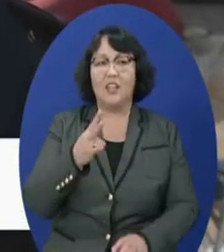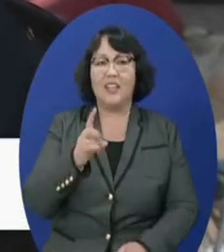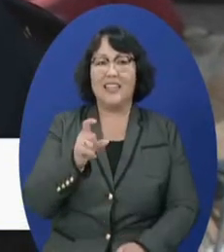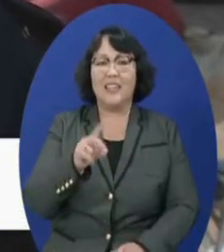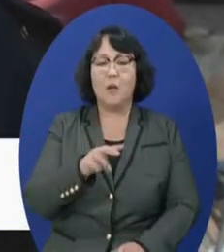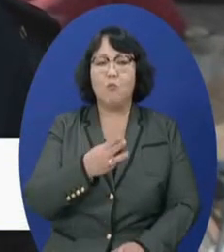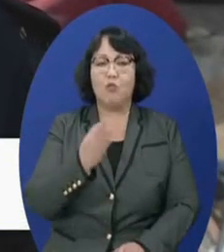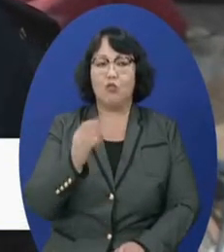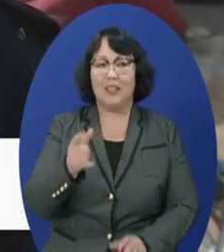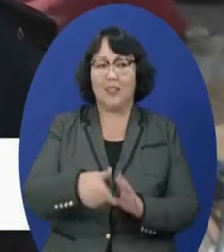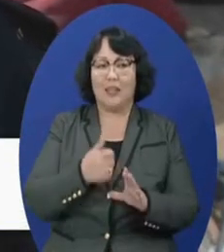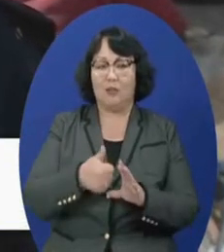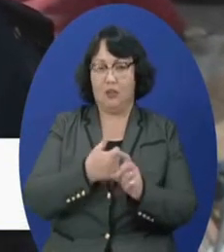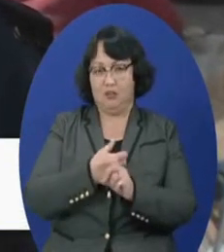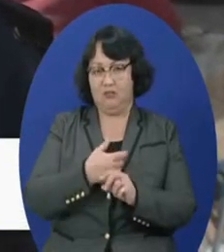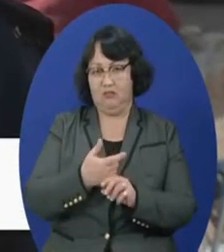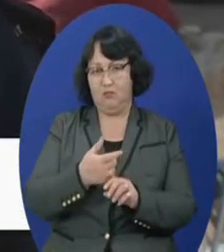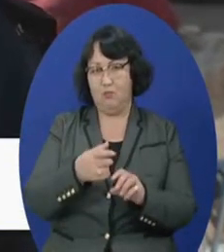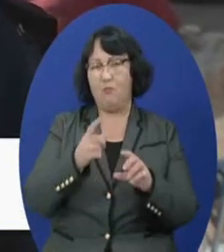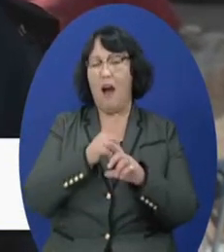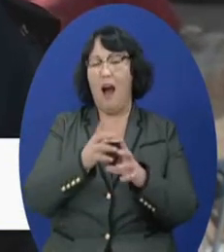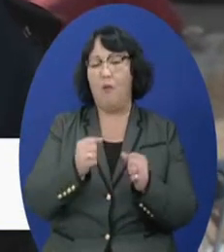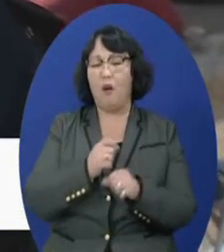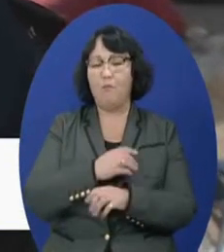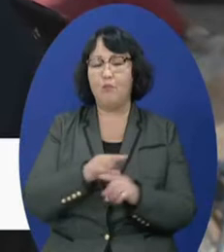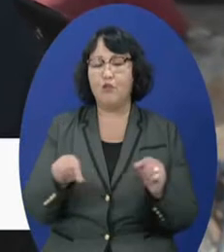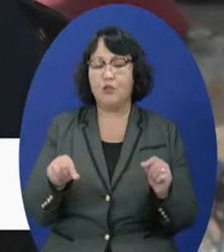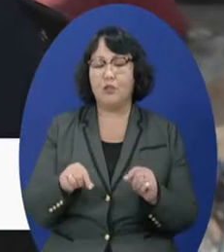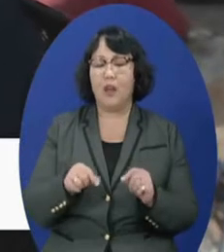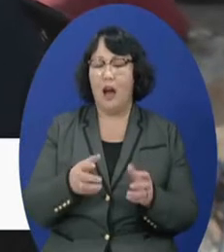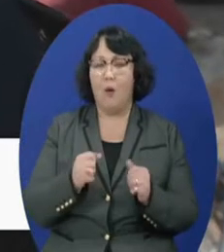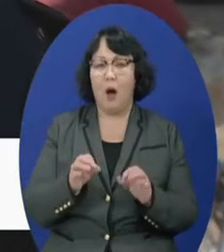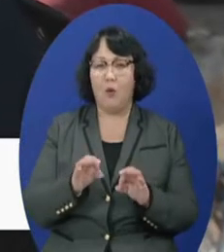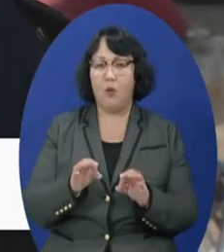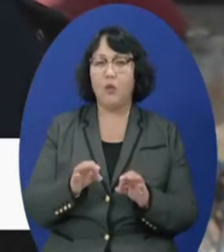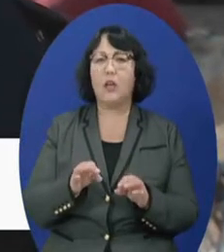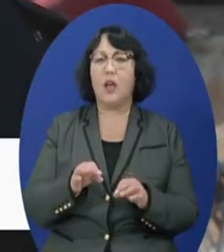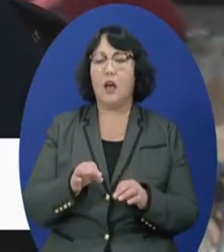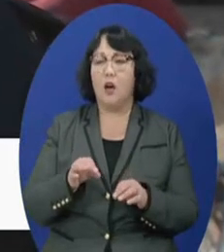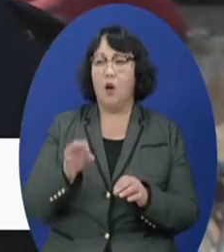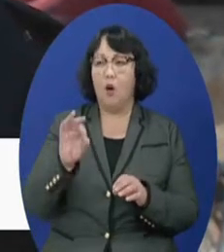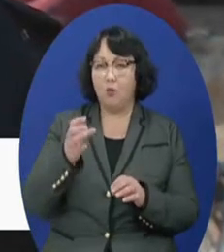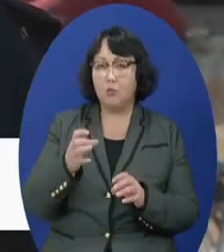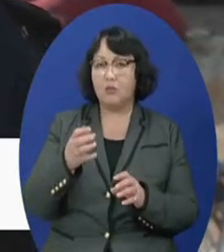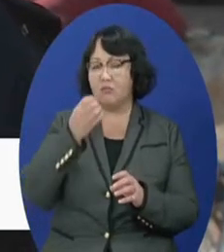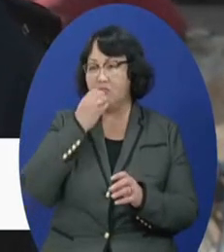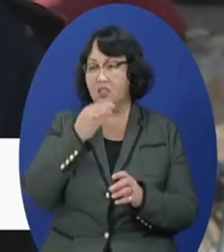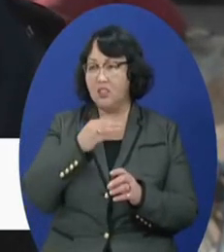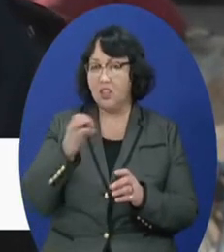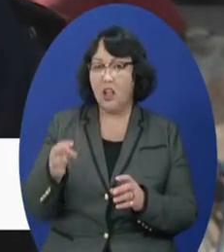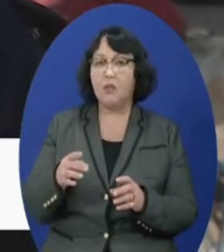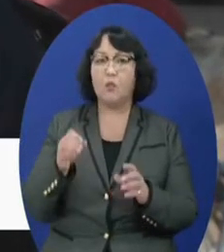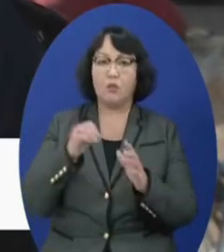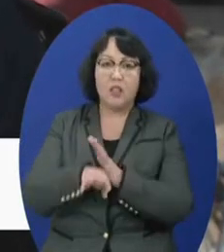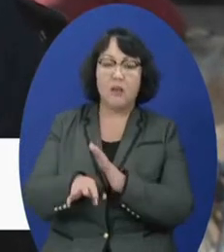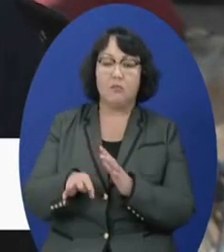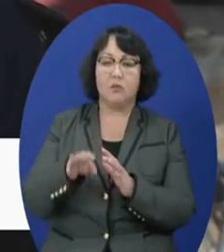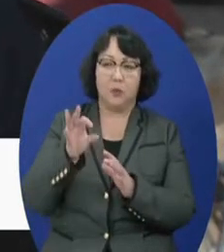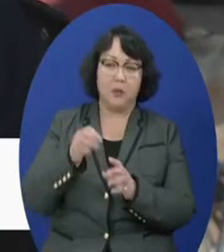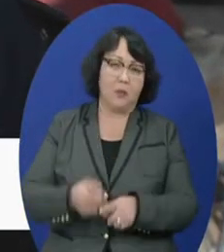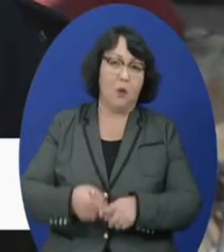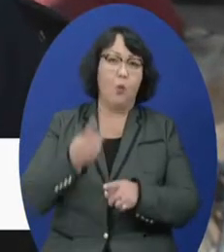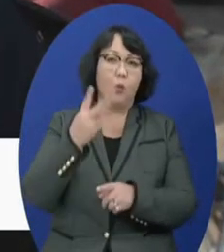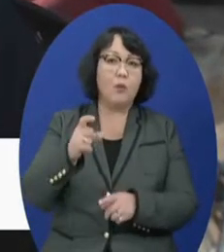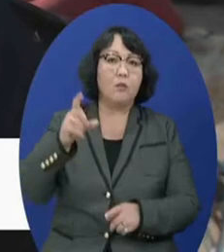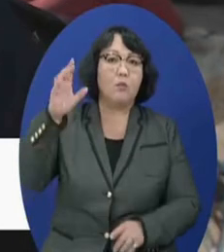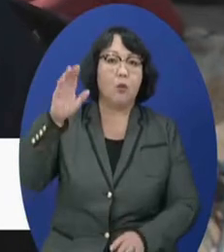тэгэлсэн. Энэ бол одоо энэ өвс тижэлийн гачигттай байгаа хүртийн хэмжээг нэмэгдүүл. За нөгөө талаас өвс тижэлийн үнийг одоо бас бууруулах гэдэг дөрөвтэй бас